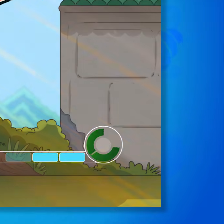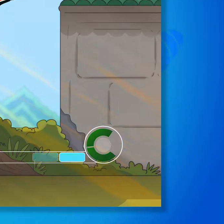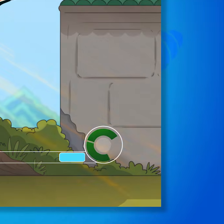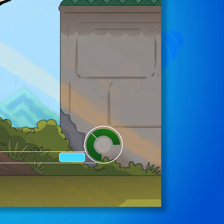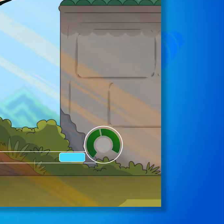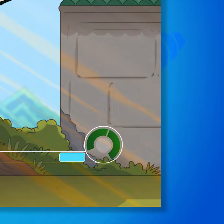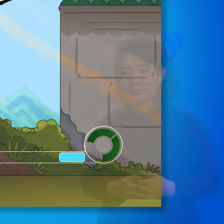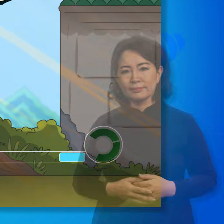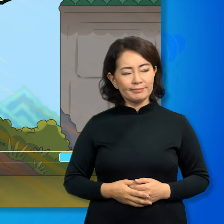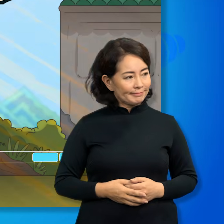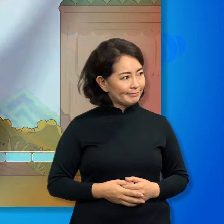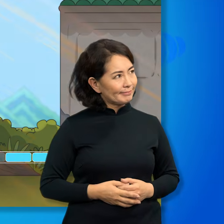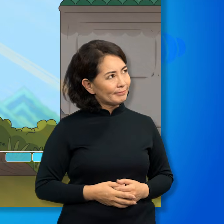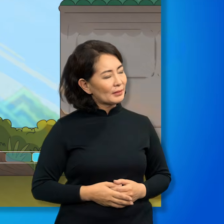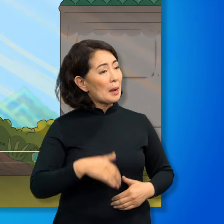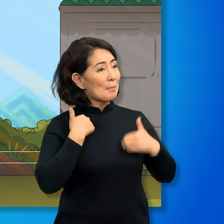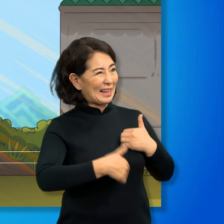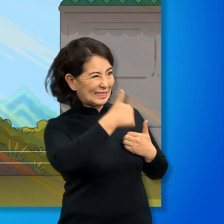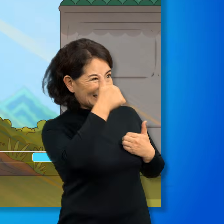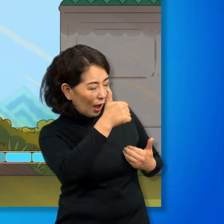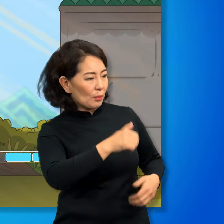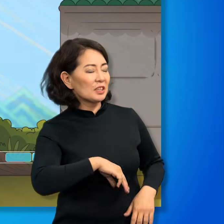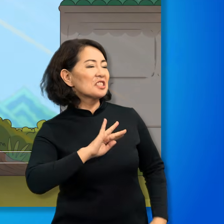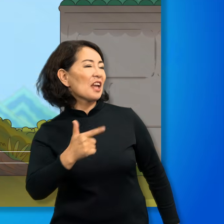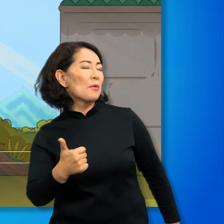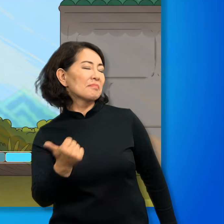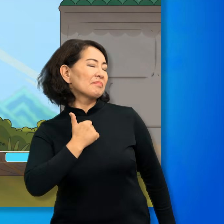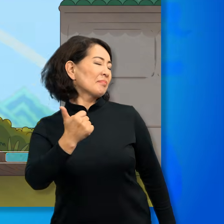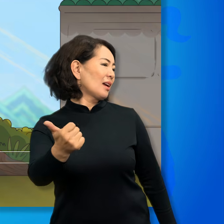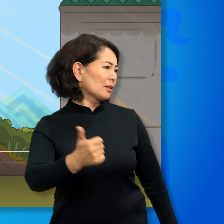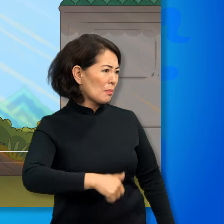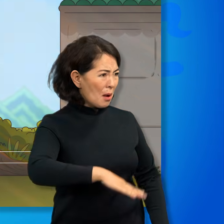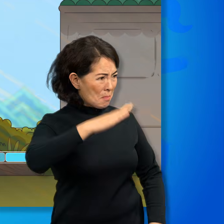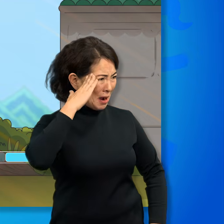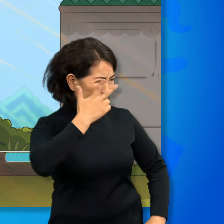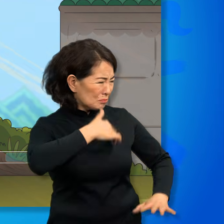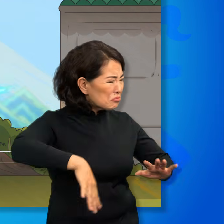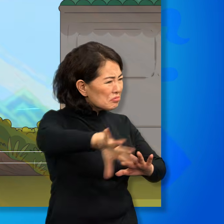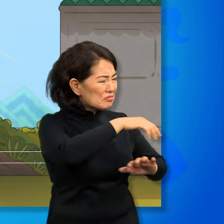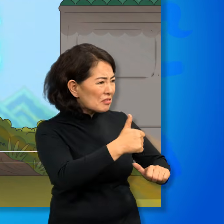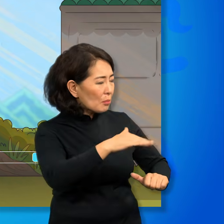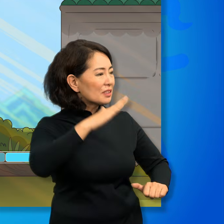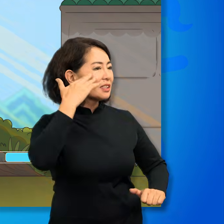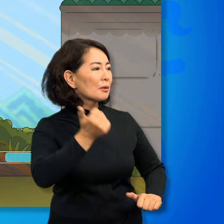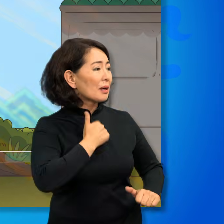Ready, set, fight. Багш сайтай шав бардам. Баатар сайтай цэрэг бардам.